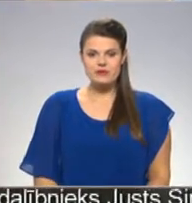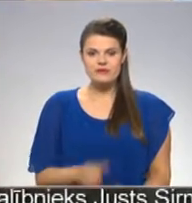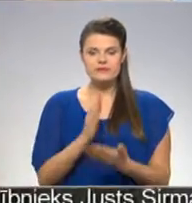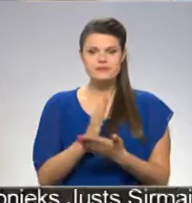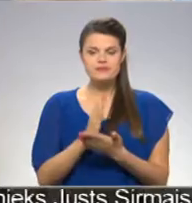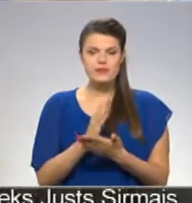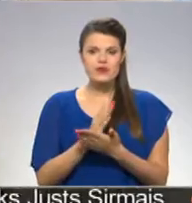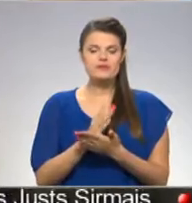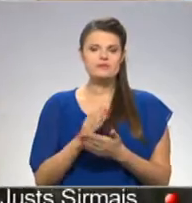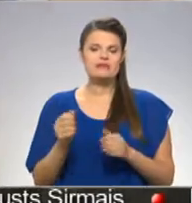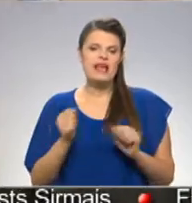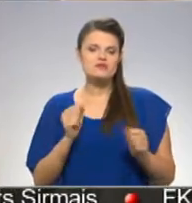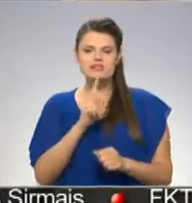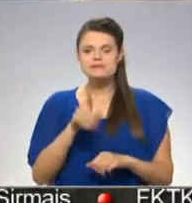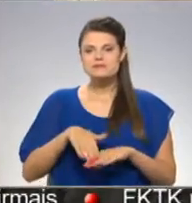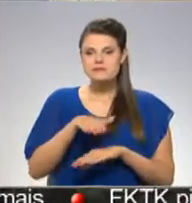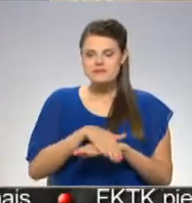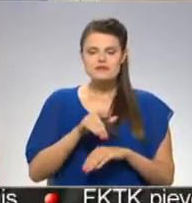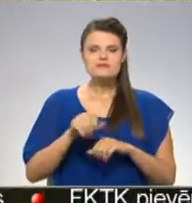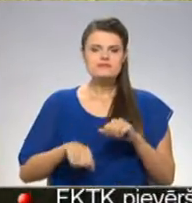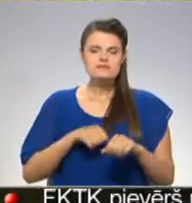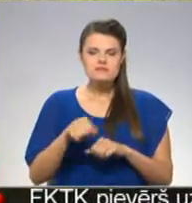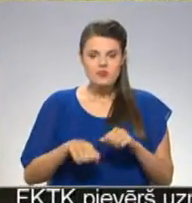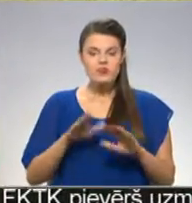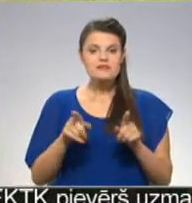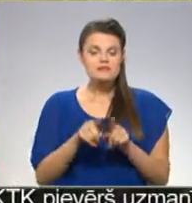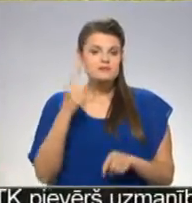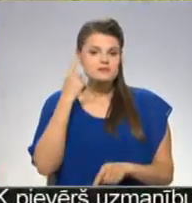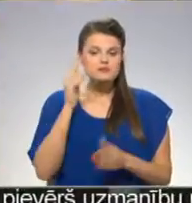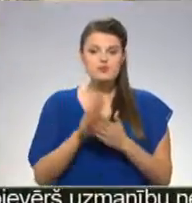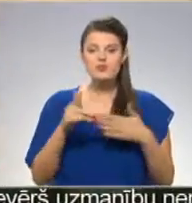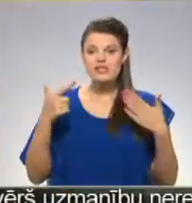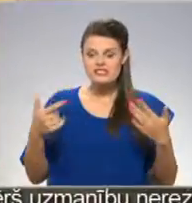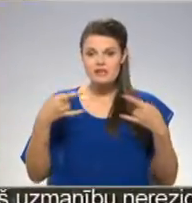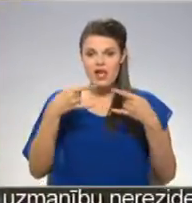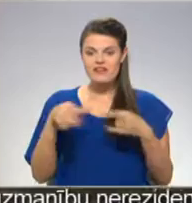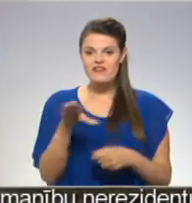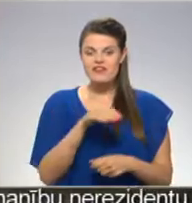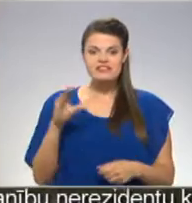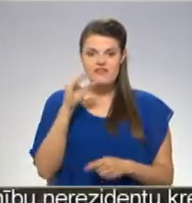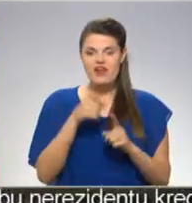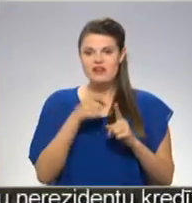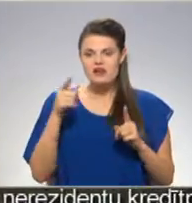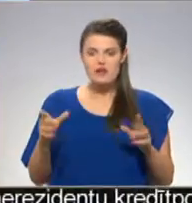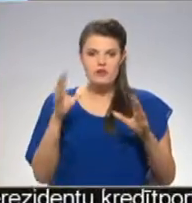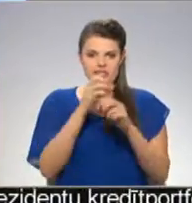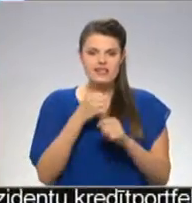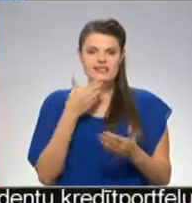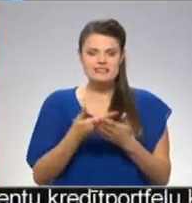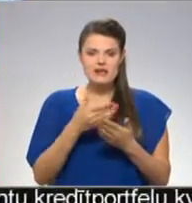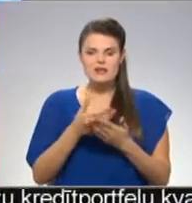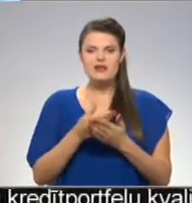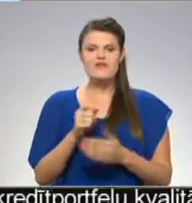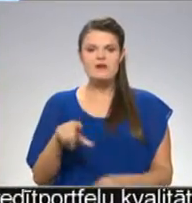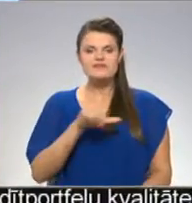Notikums, kas liek izkustināt ne tikai kājas un riteņa ķēdi, bet arī prātu. Uz 7 ekrāniem visa vakara garumā un pat naktī demonstrē